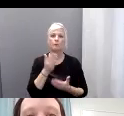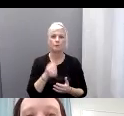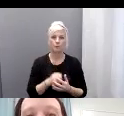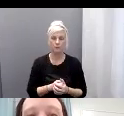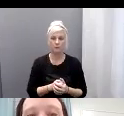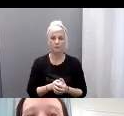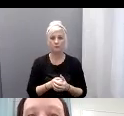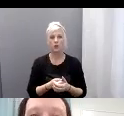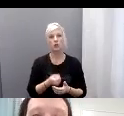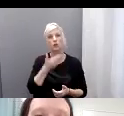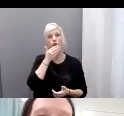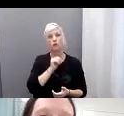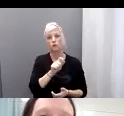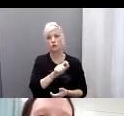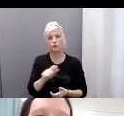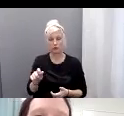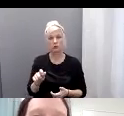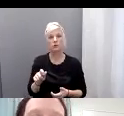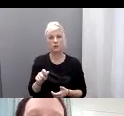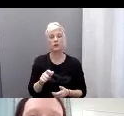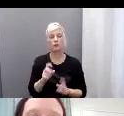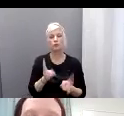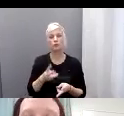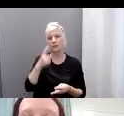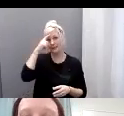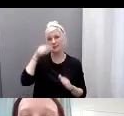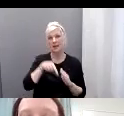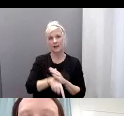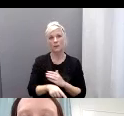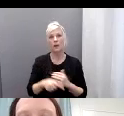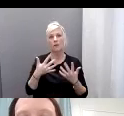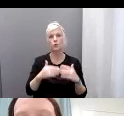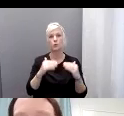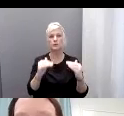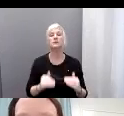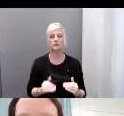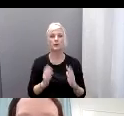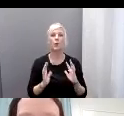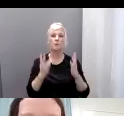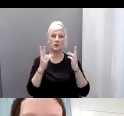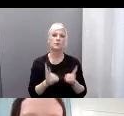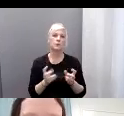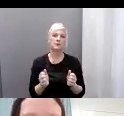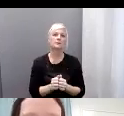Yngre personer och de med intellektuell funktionsnedsättning upplever det här i högst utsträckning.